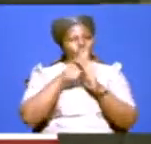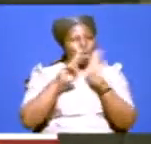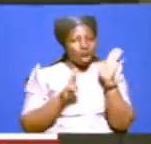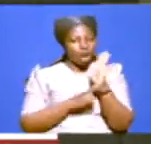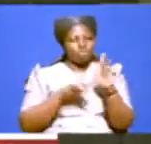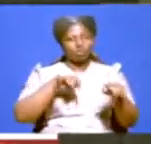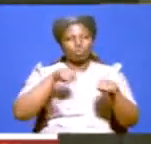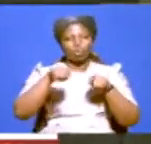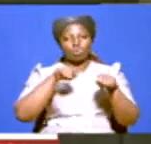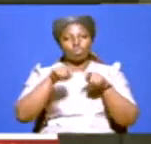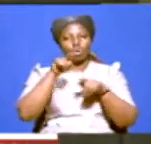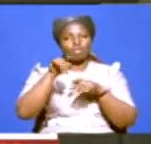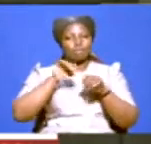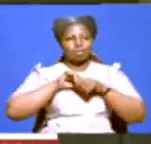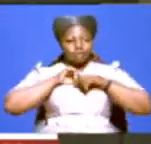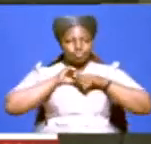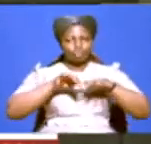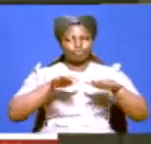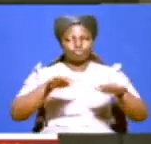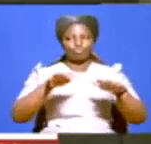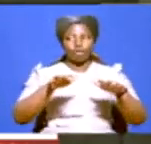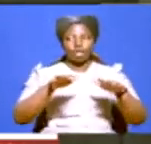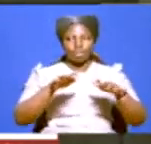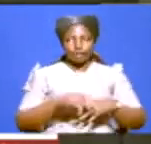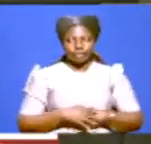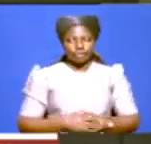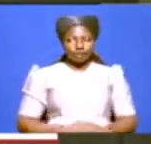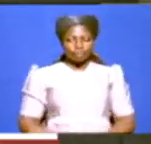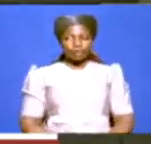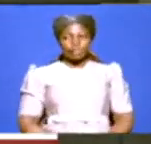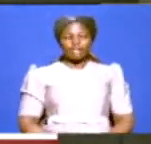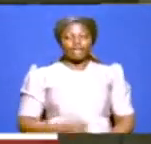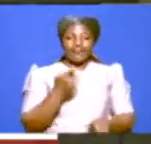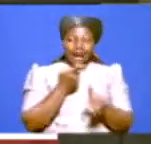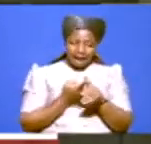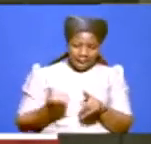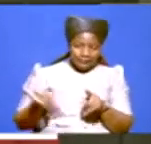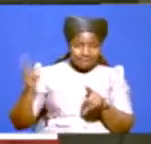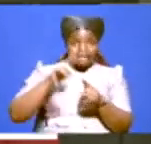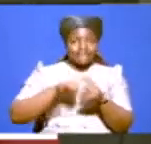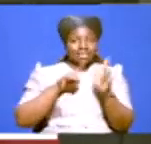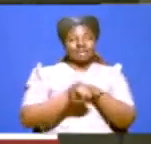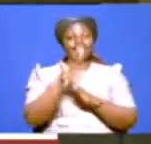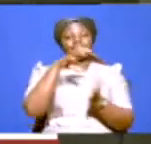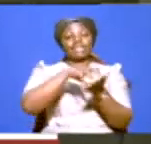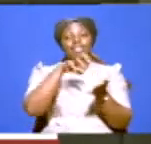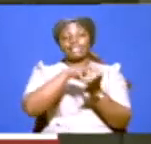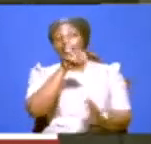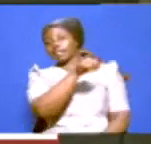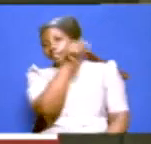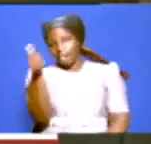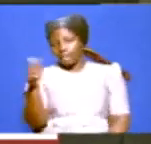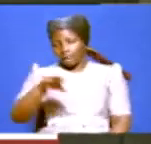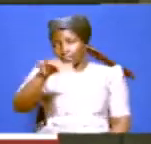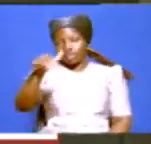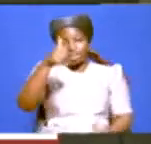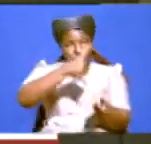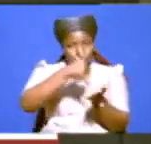An increase in cases in other counties, including